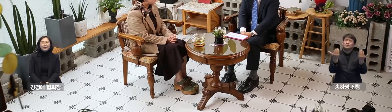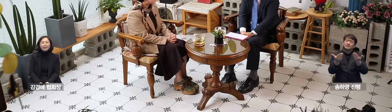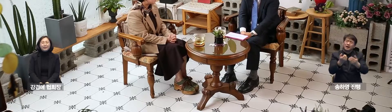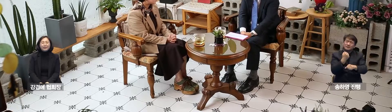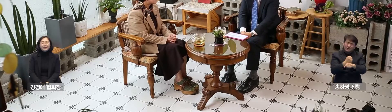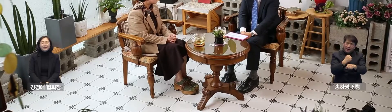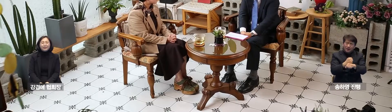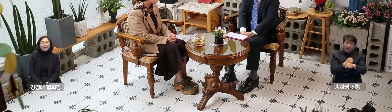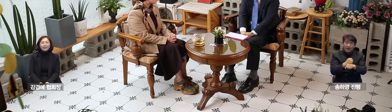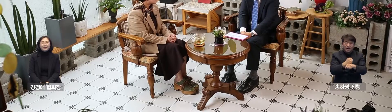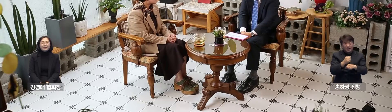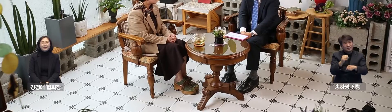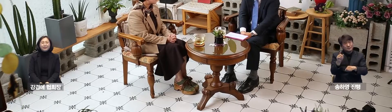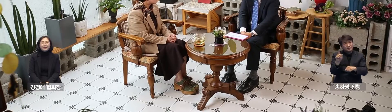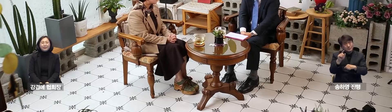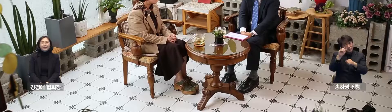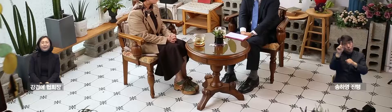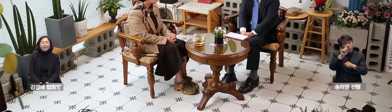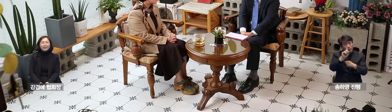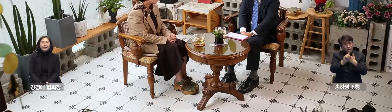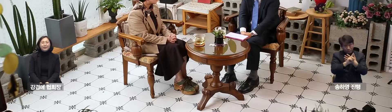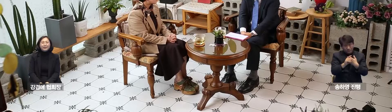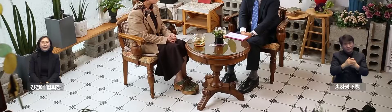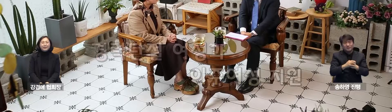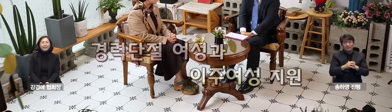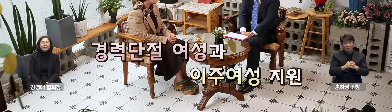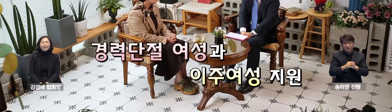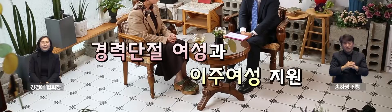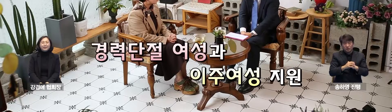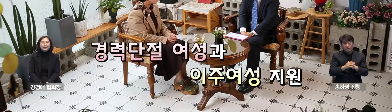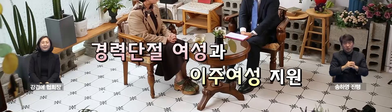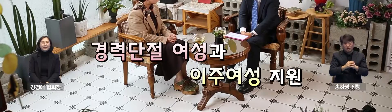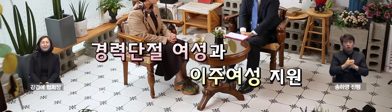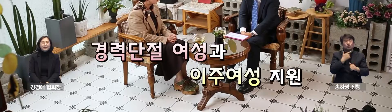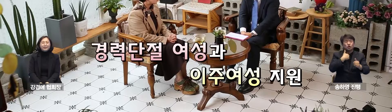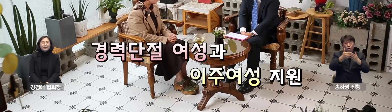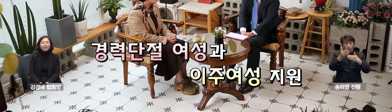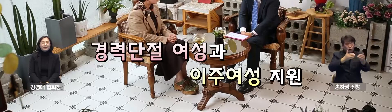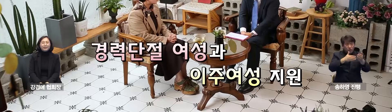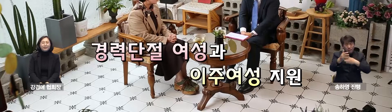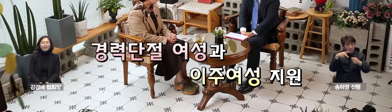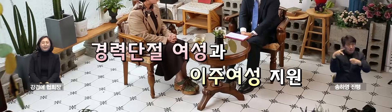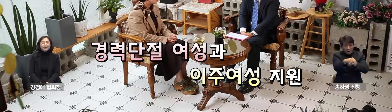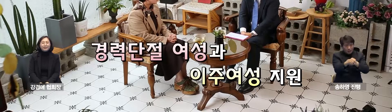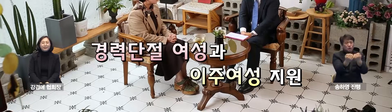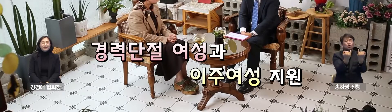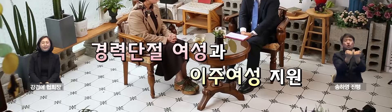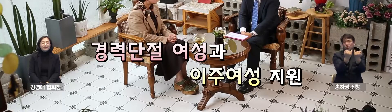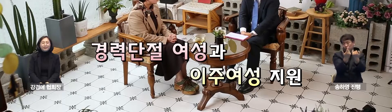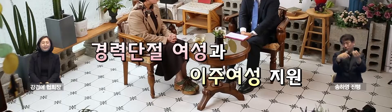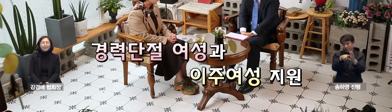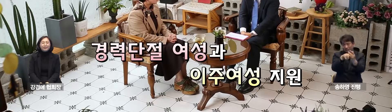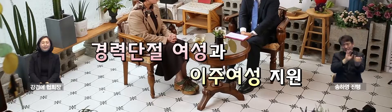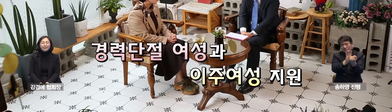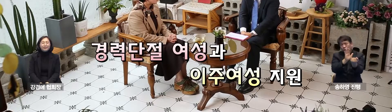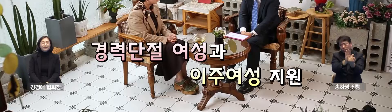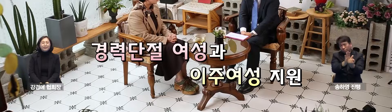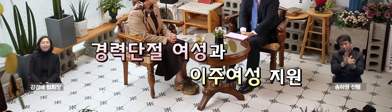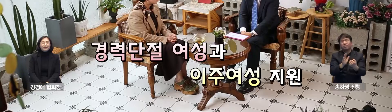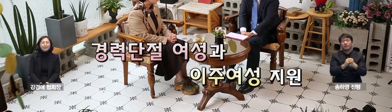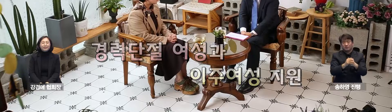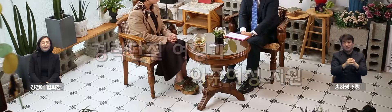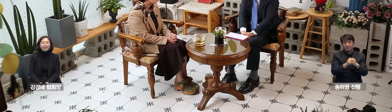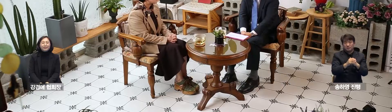하는 것들이 뭐냐면은 느꼈던 것이 경력 단절 여성을 위한 지원 또